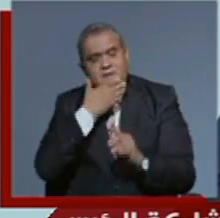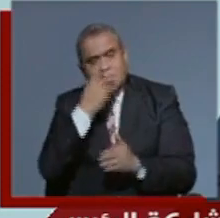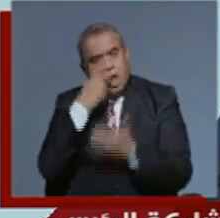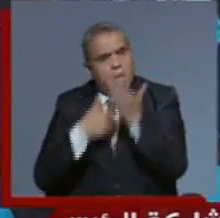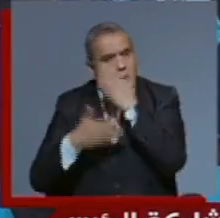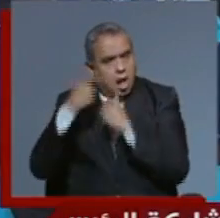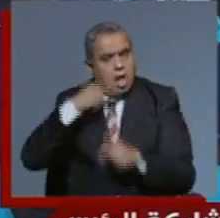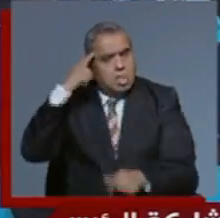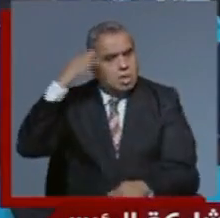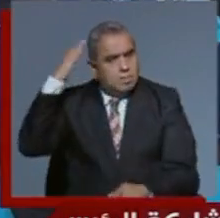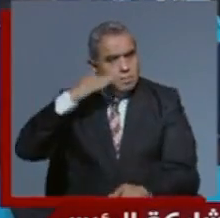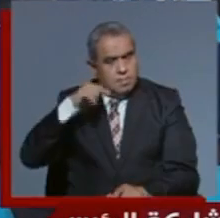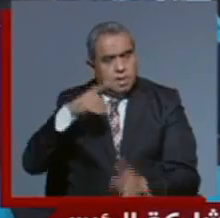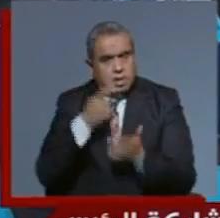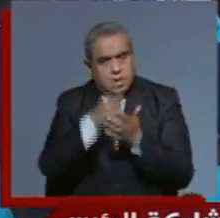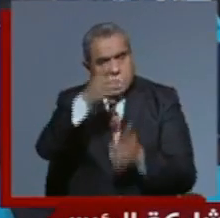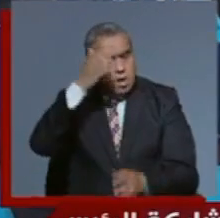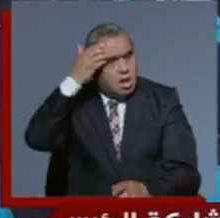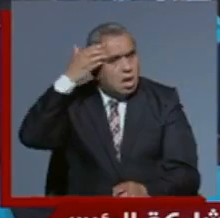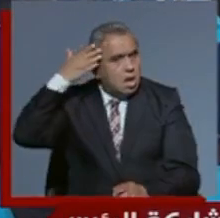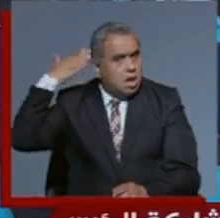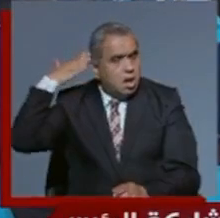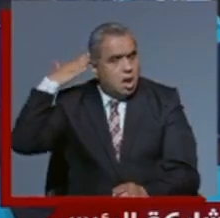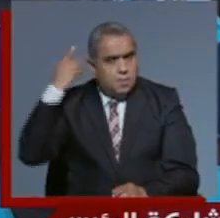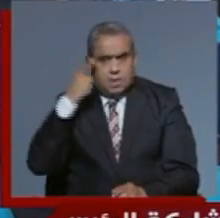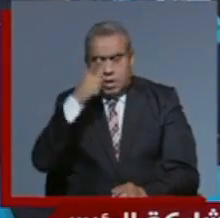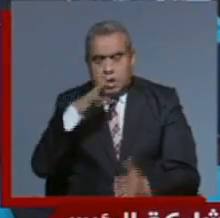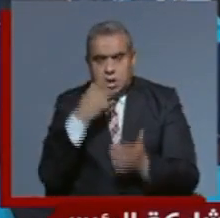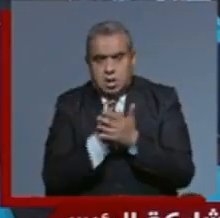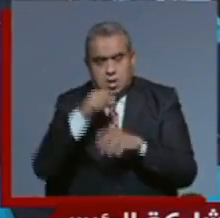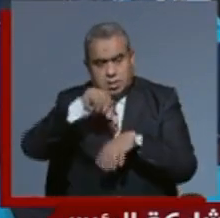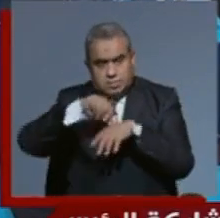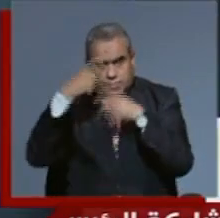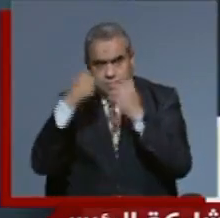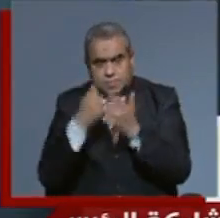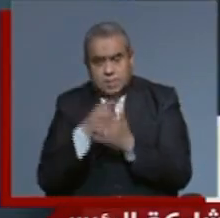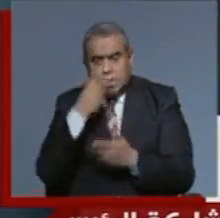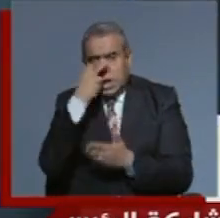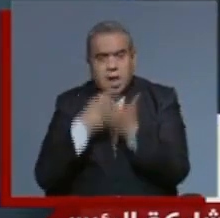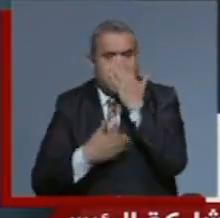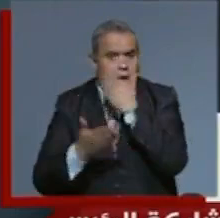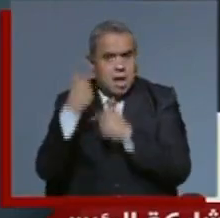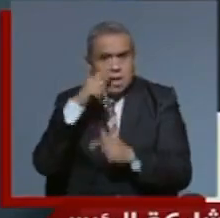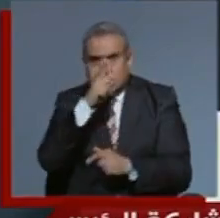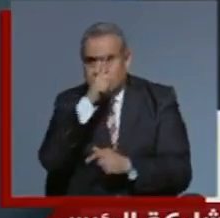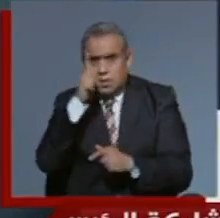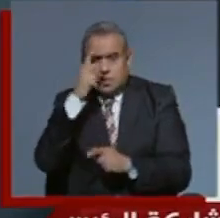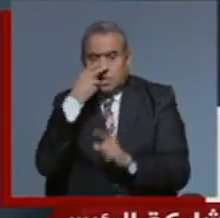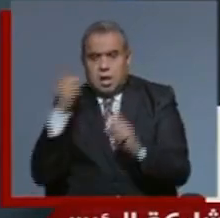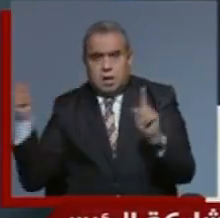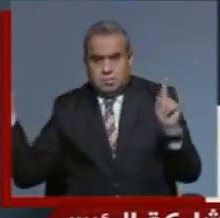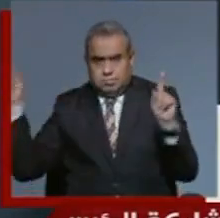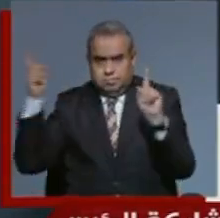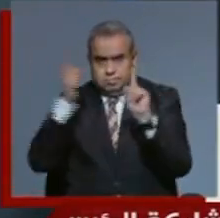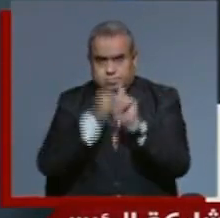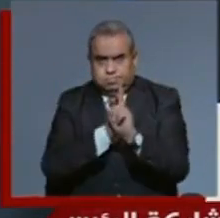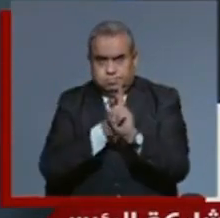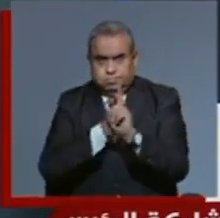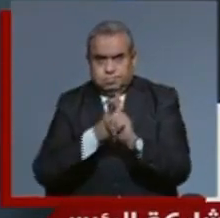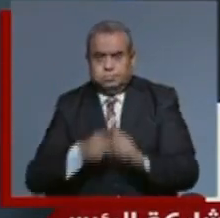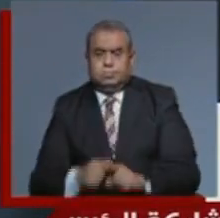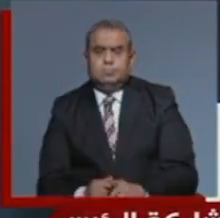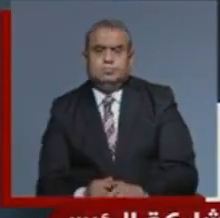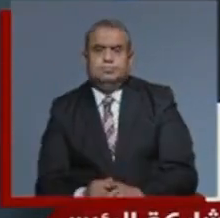لدينا خبرة طائلة وواسعة ادخرناها على امتداد العقود، فلذلك